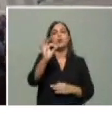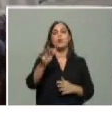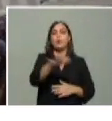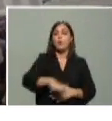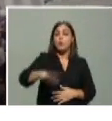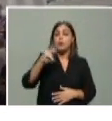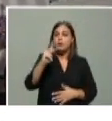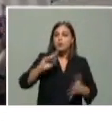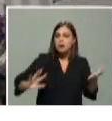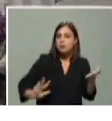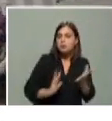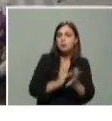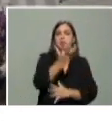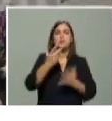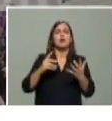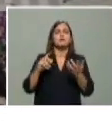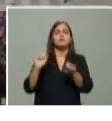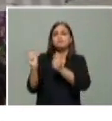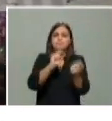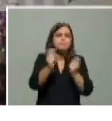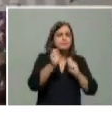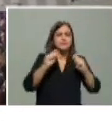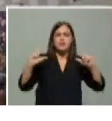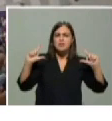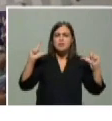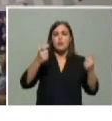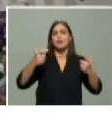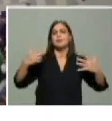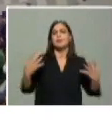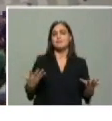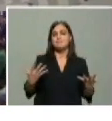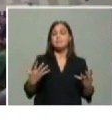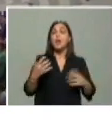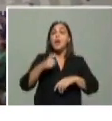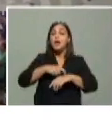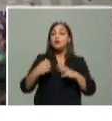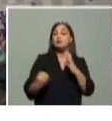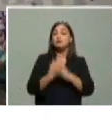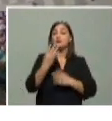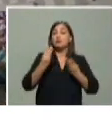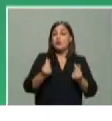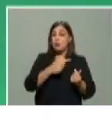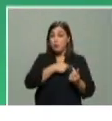τελείως διαφορετικό η καταστροφή ενός αρχείου με την μετατροπή και την καταστροφή